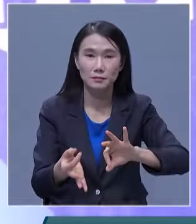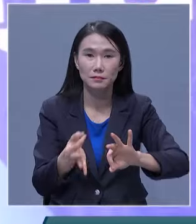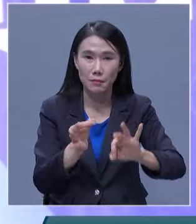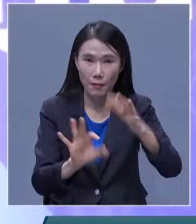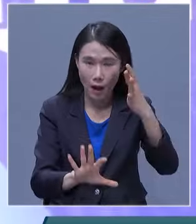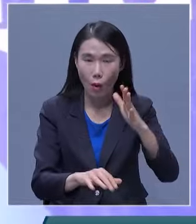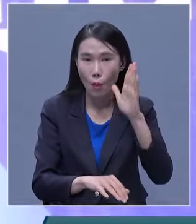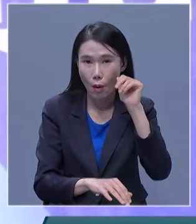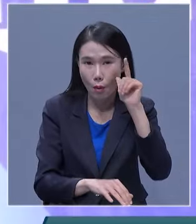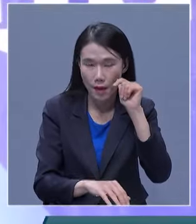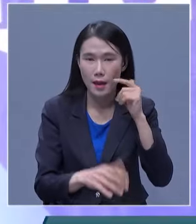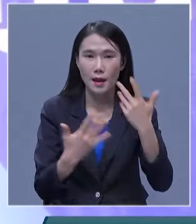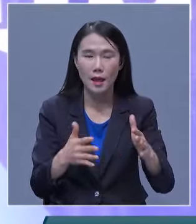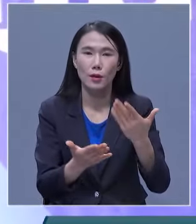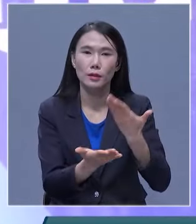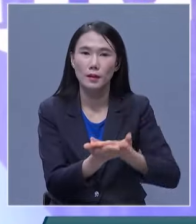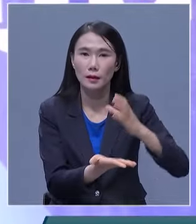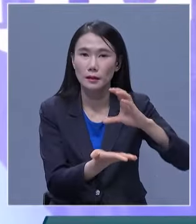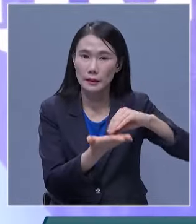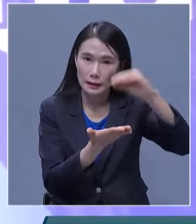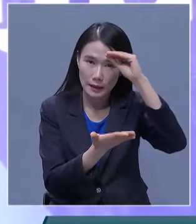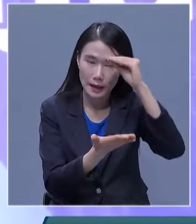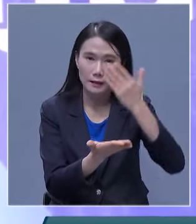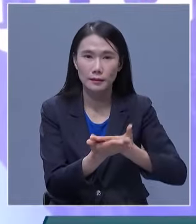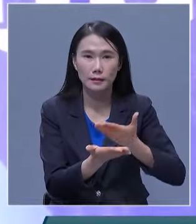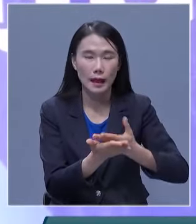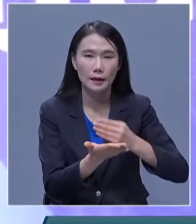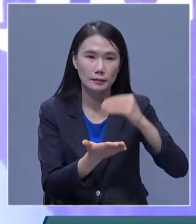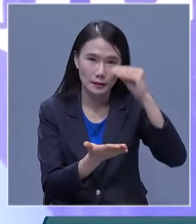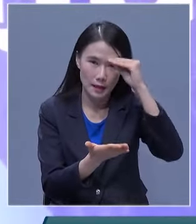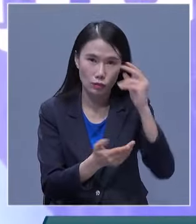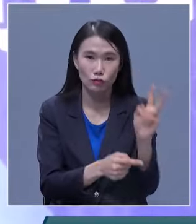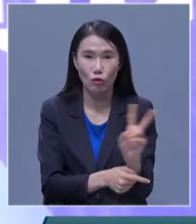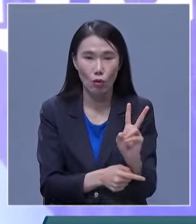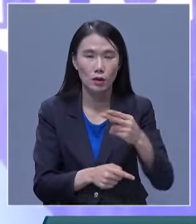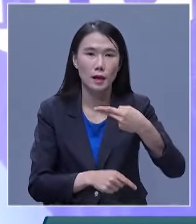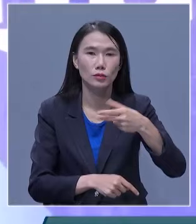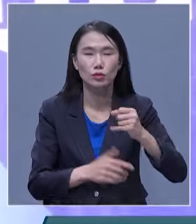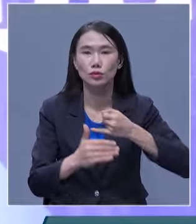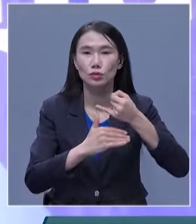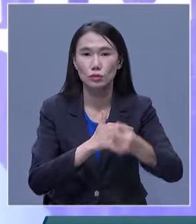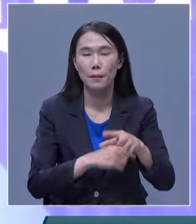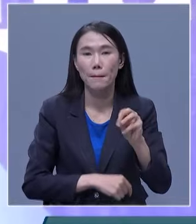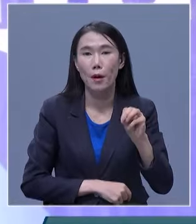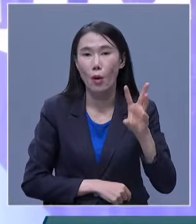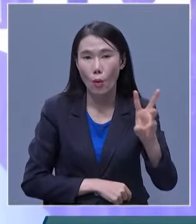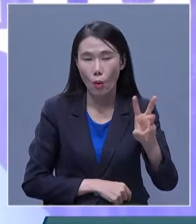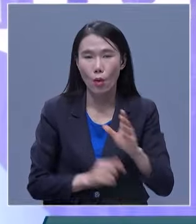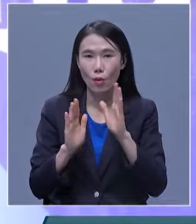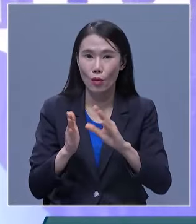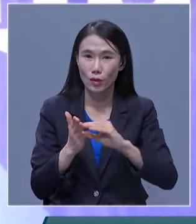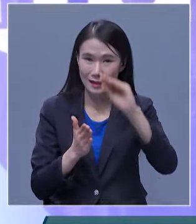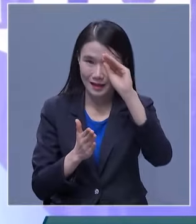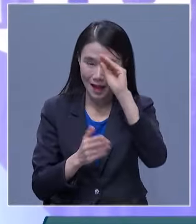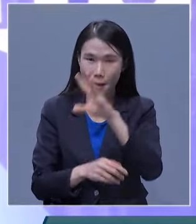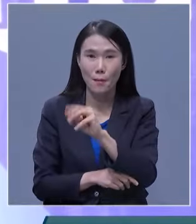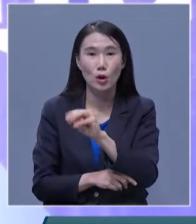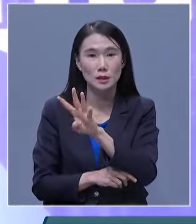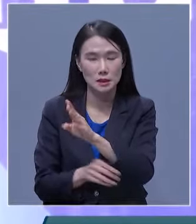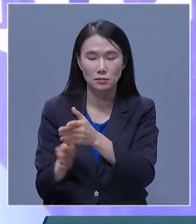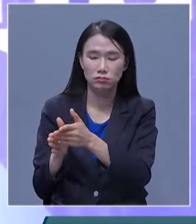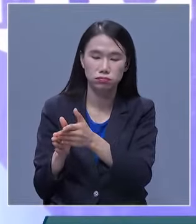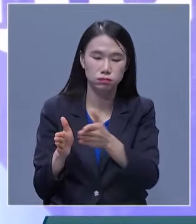ของทุนการศึกษาตลอดจนค่าเล่าเรียนของเด็กจนจบหลักสูตรนะนักเรียนที่อยู่ม.4เราก็จะให้เรียนฟรี